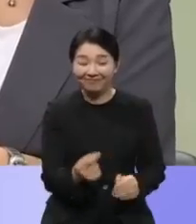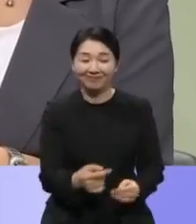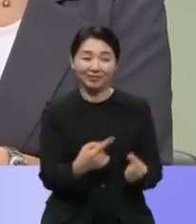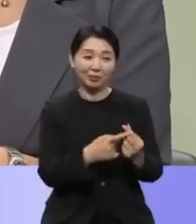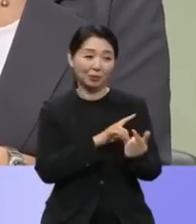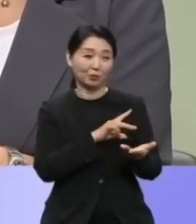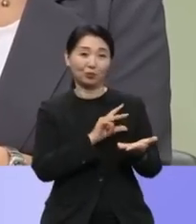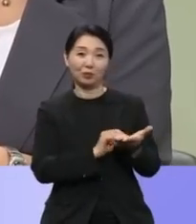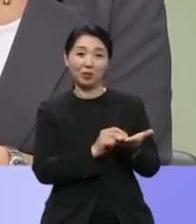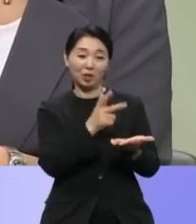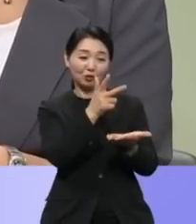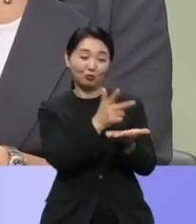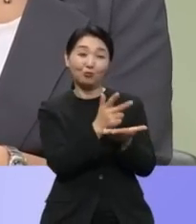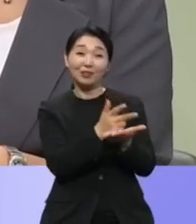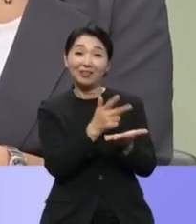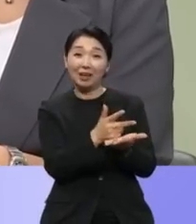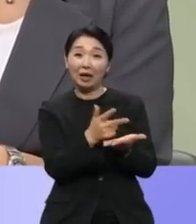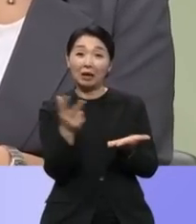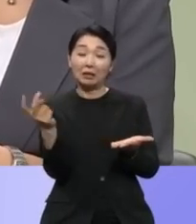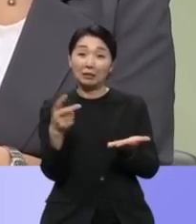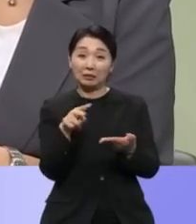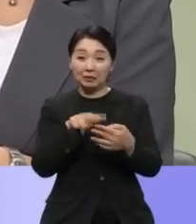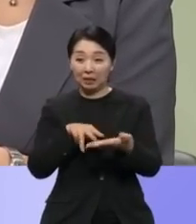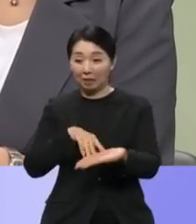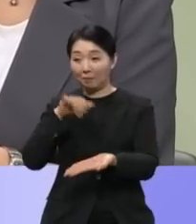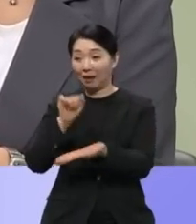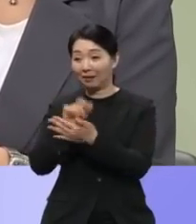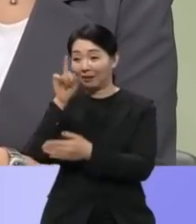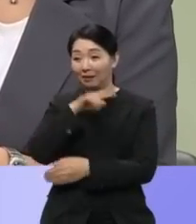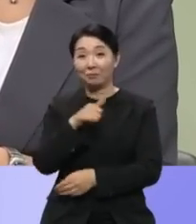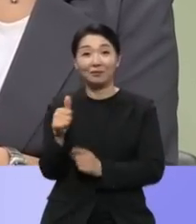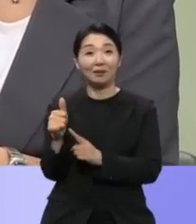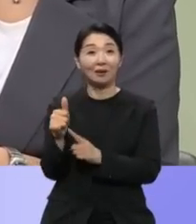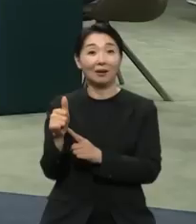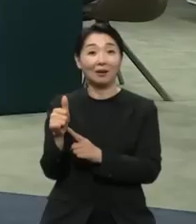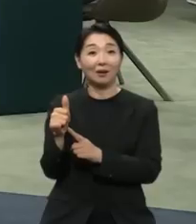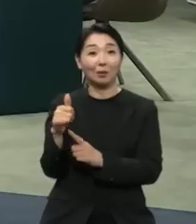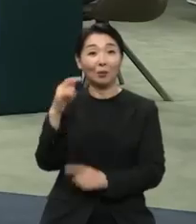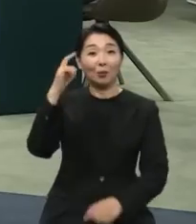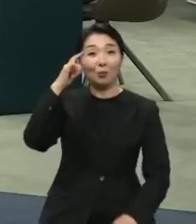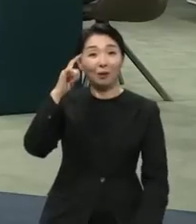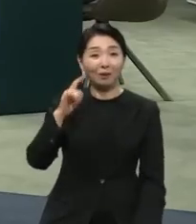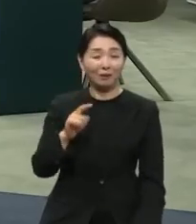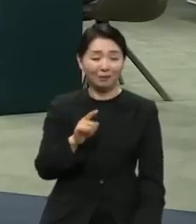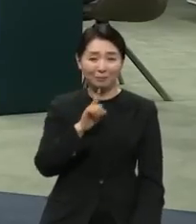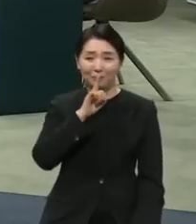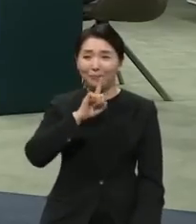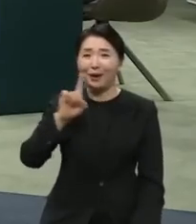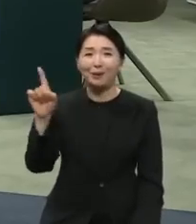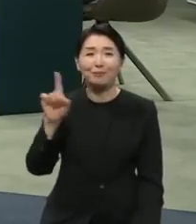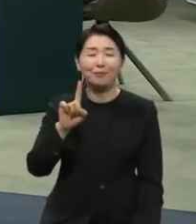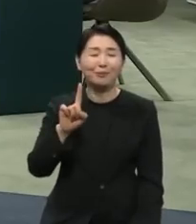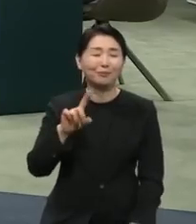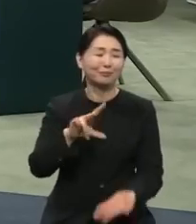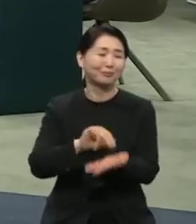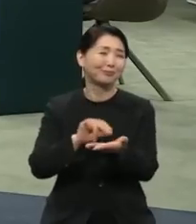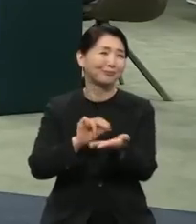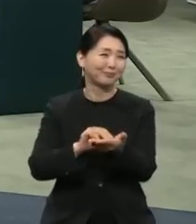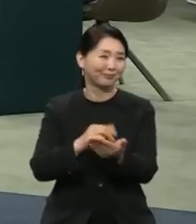첫 번째 주제가 주차장 자리막기 빌런 사실 뭐 요새 워낙 많이 들리는 이슈여서